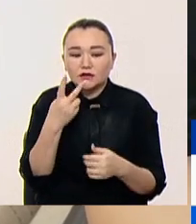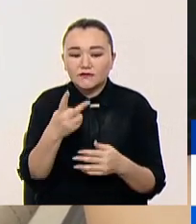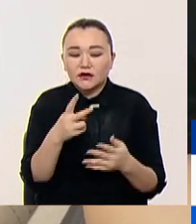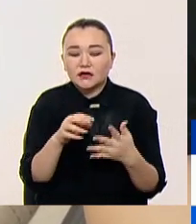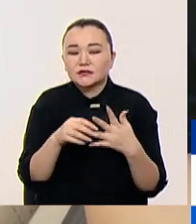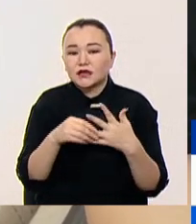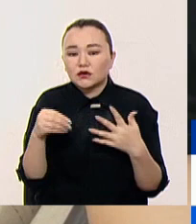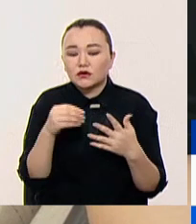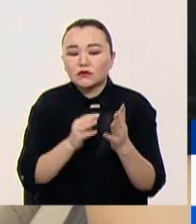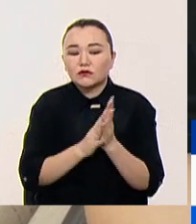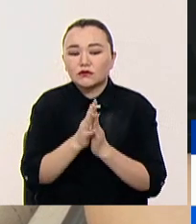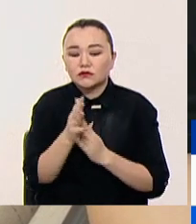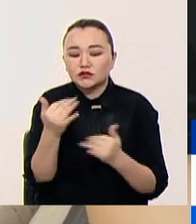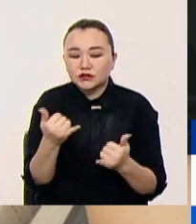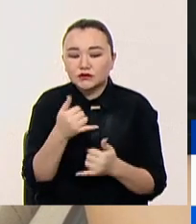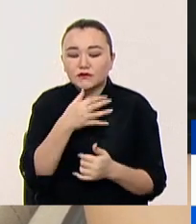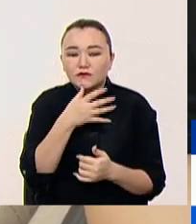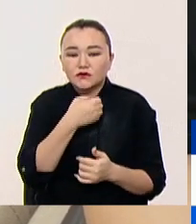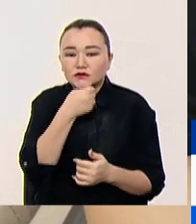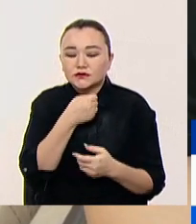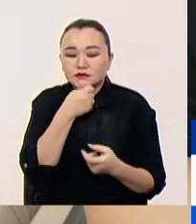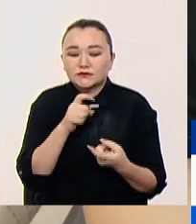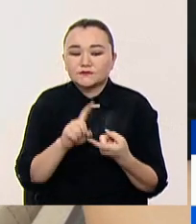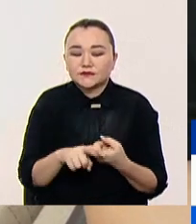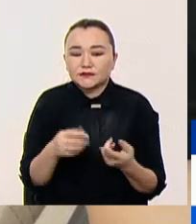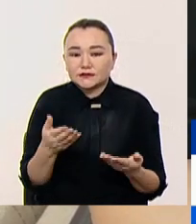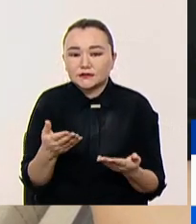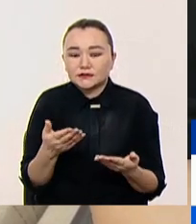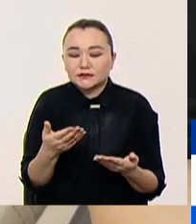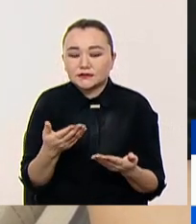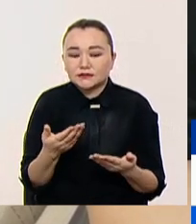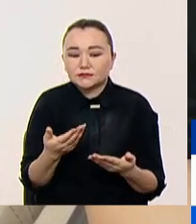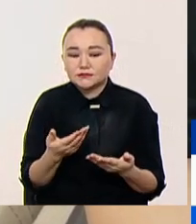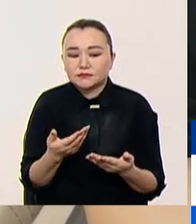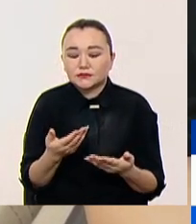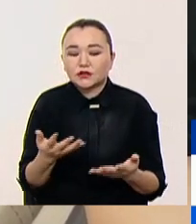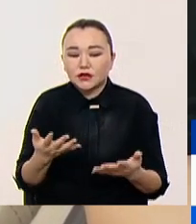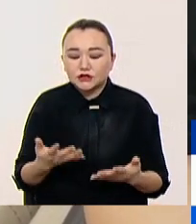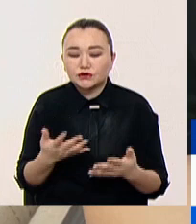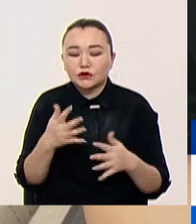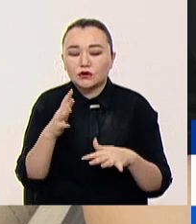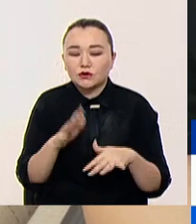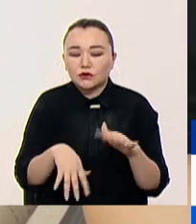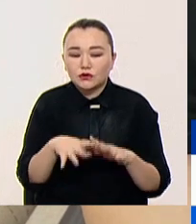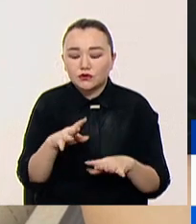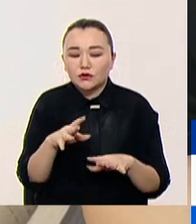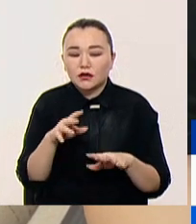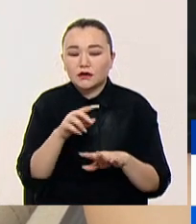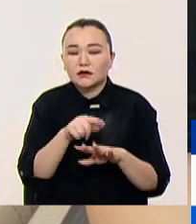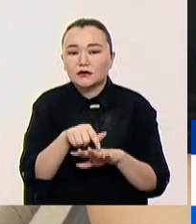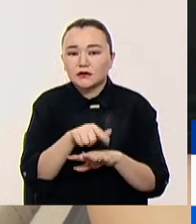саусағынан өсіп кетқан несі, қазір өзінің несі, возраст сондай. Конечно, қолы тоңады,